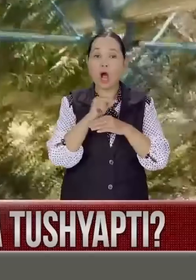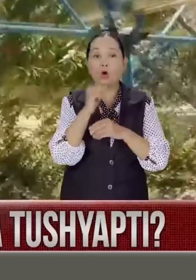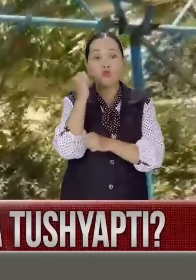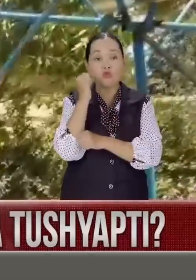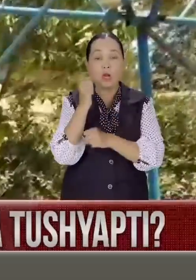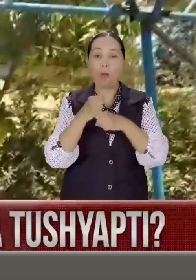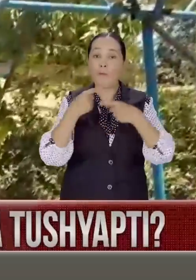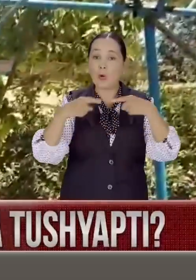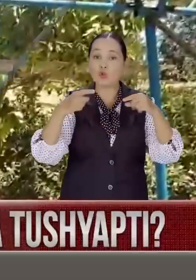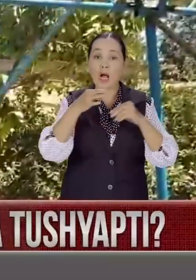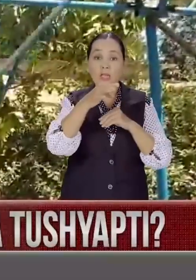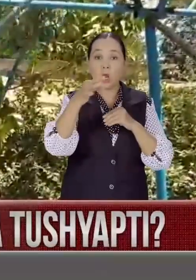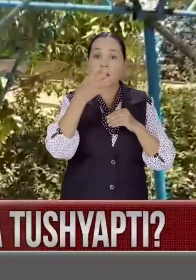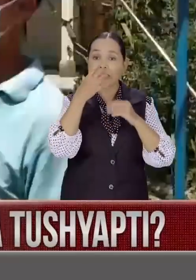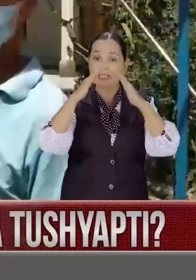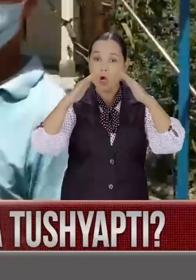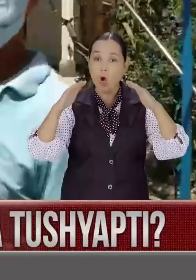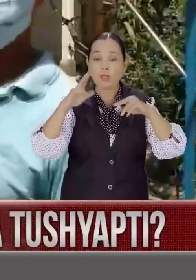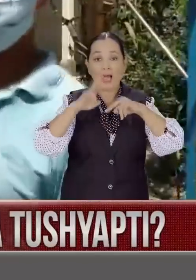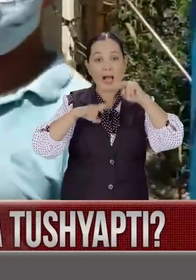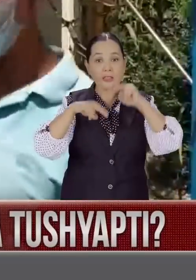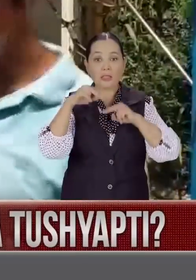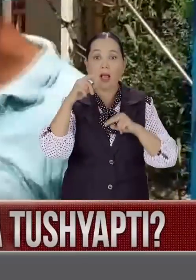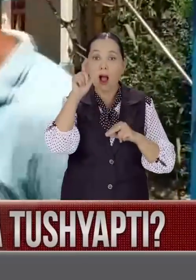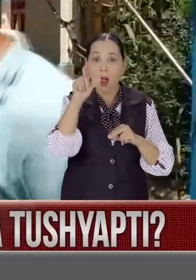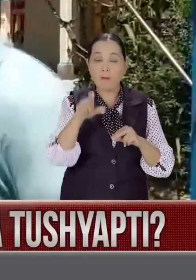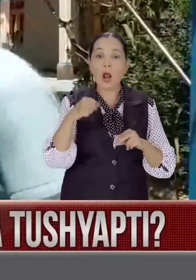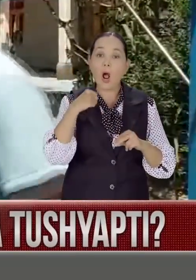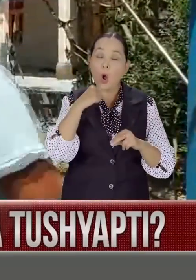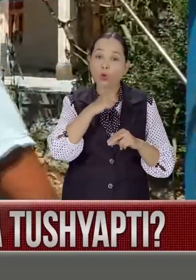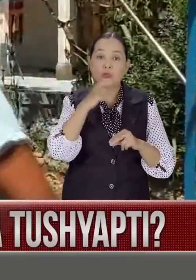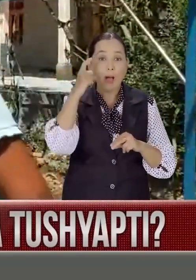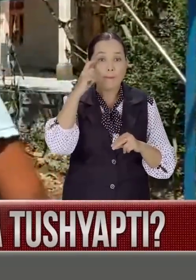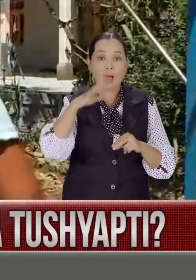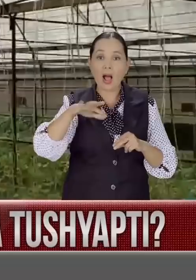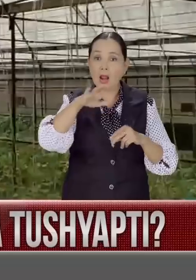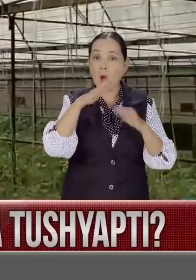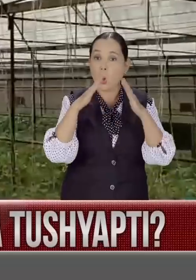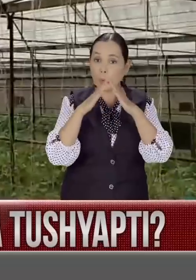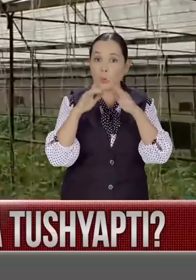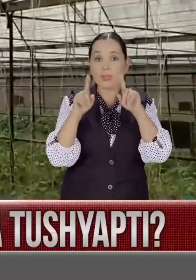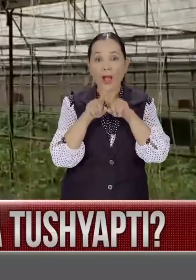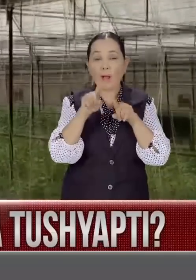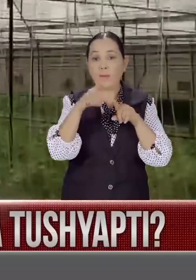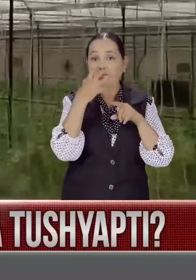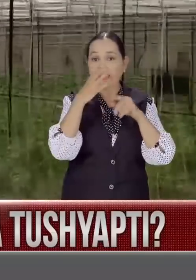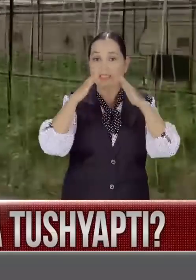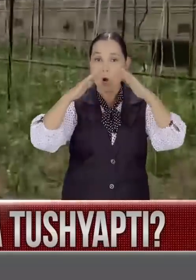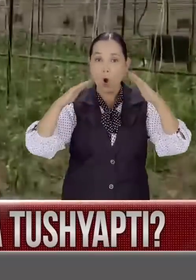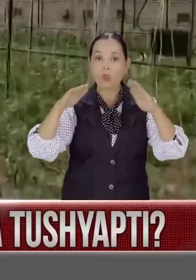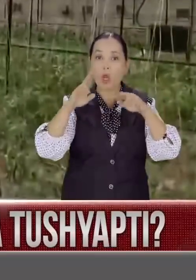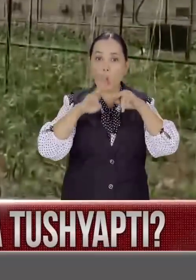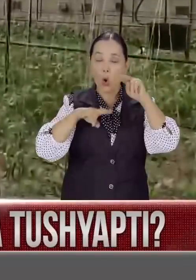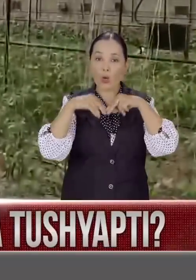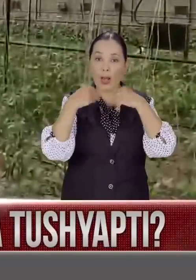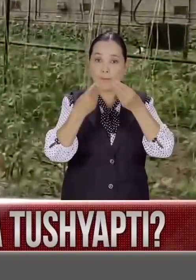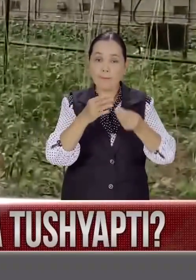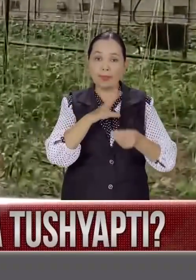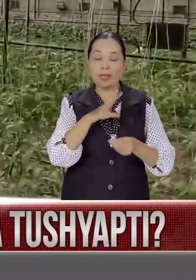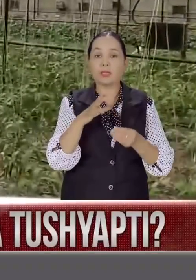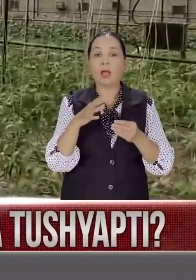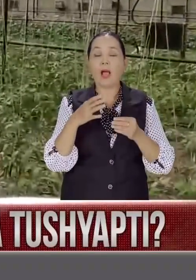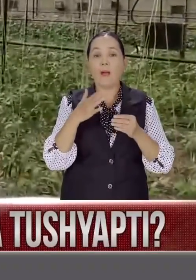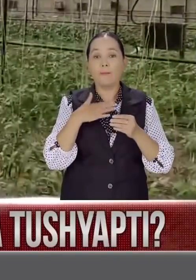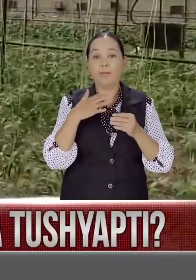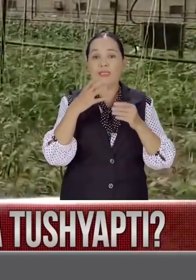yildirki boshqa tumanlarda issiqxona tashkillashtirgan qahramonimiz o'z mahalladoshlarining uyida ham bu kabi issiqxonalar qurib berdi. 15 sotug